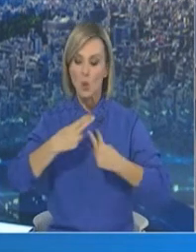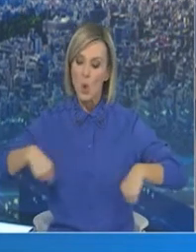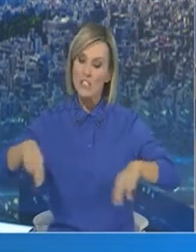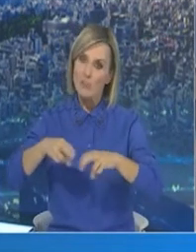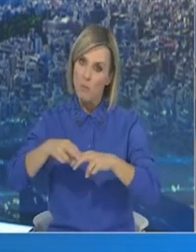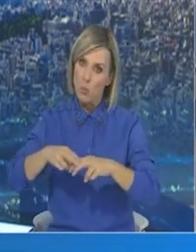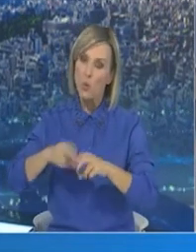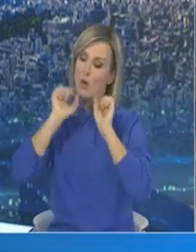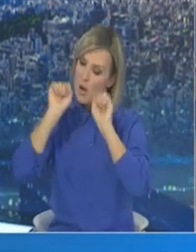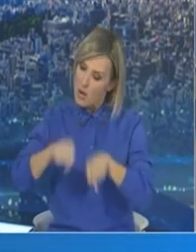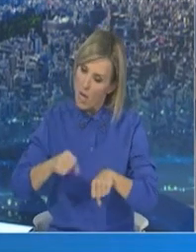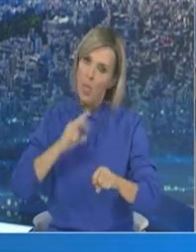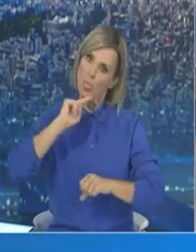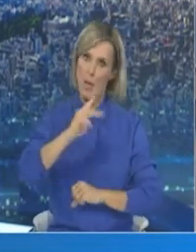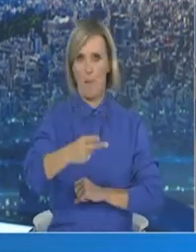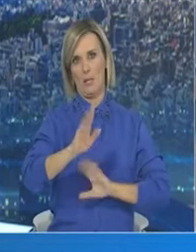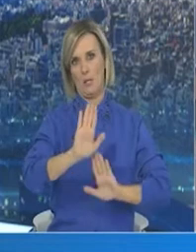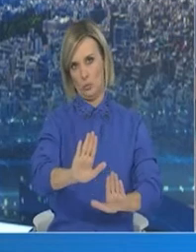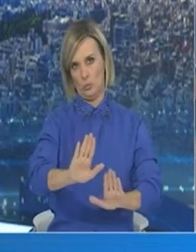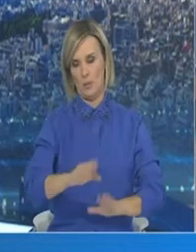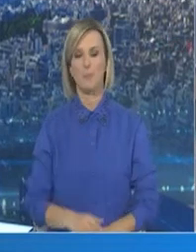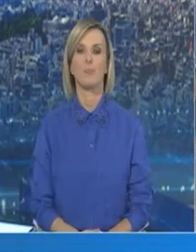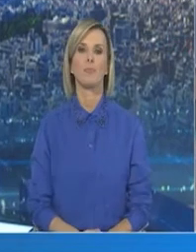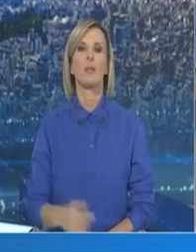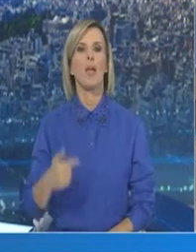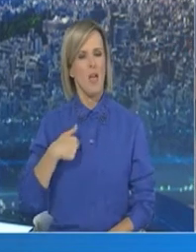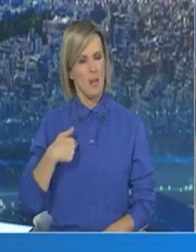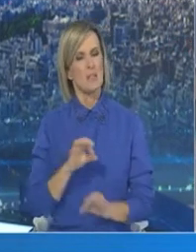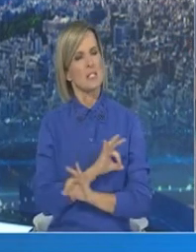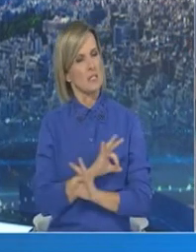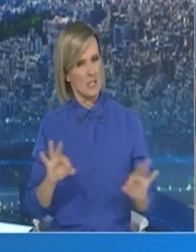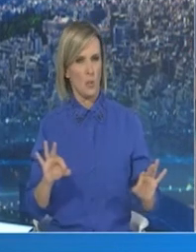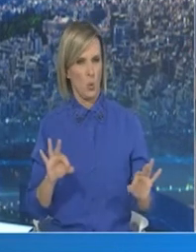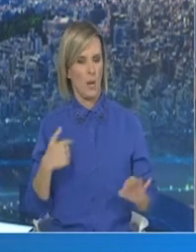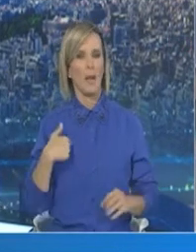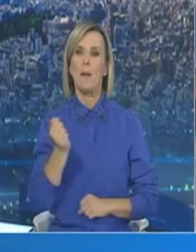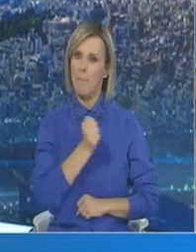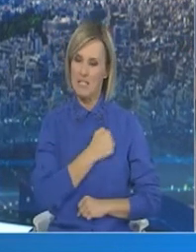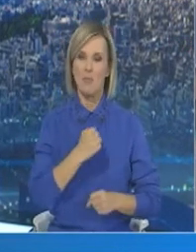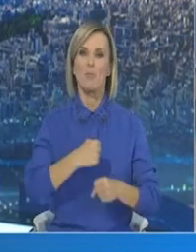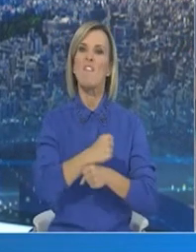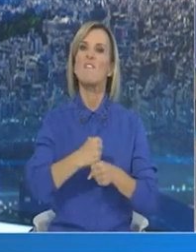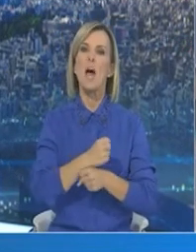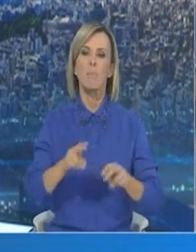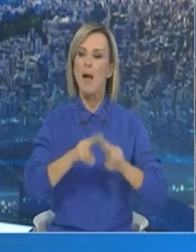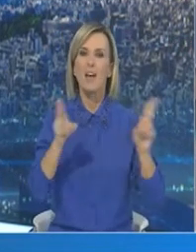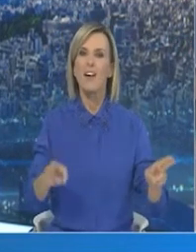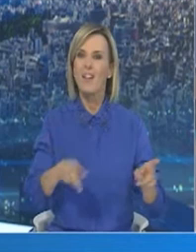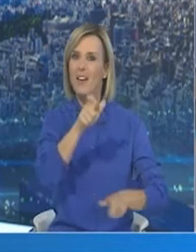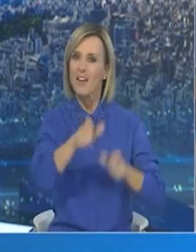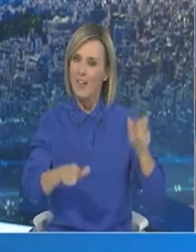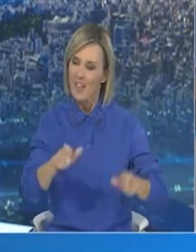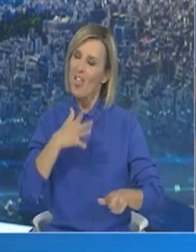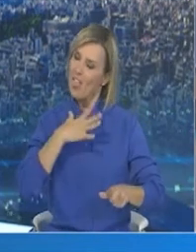έγκριση. Είμαστε βέβαιοι ότι το σύνολο των φαρμακοποιών επιθυμεί να συνεχίσει να διαθέτει self-test προς